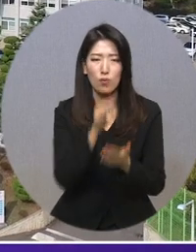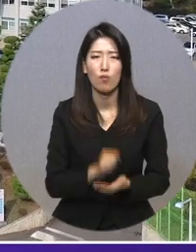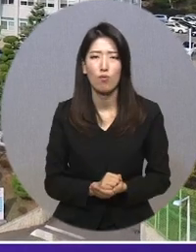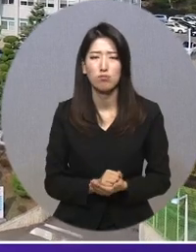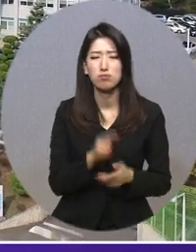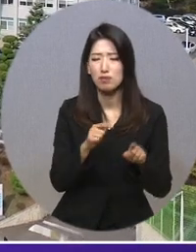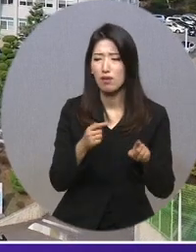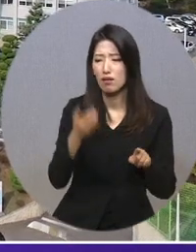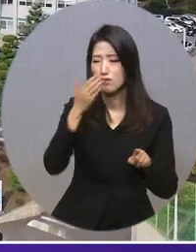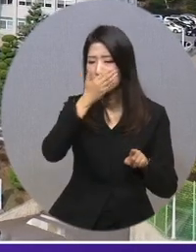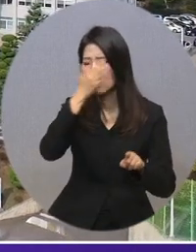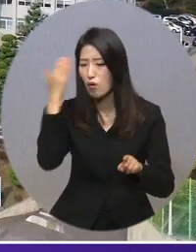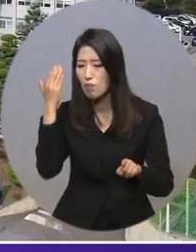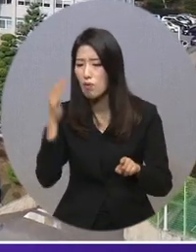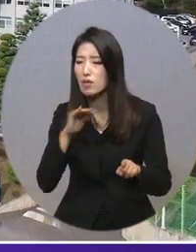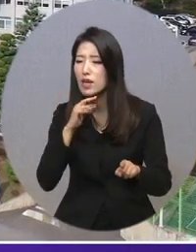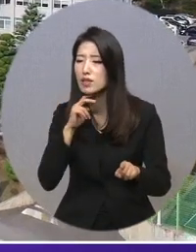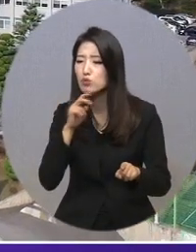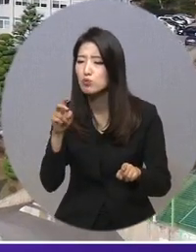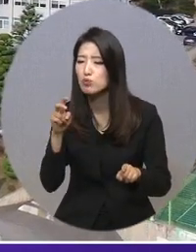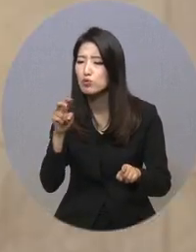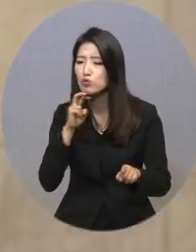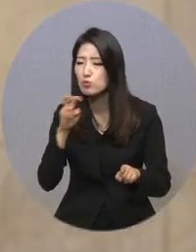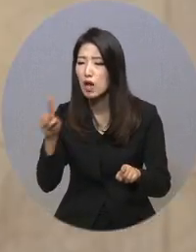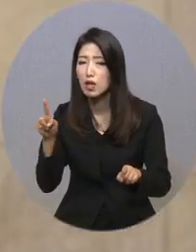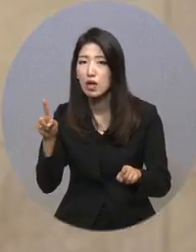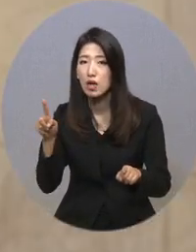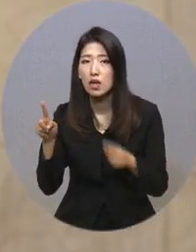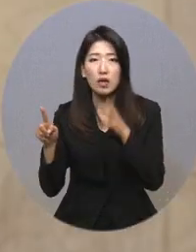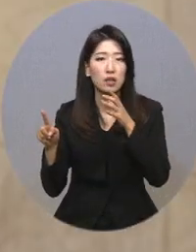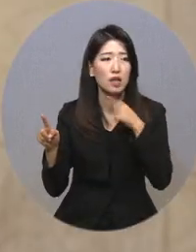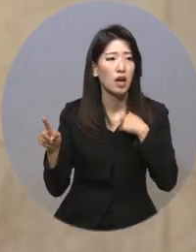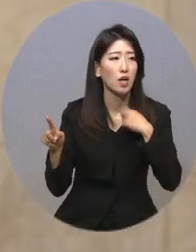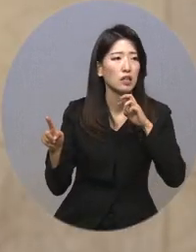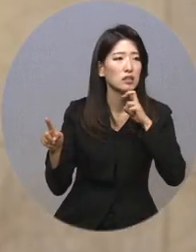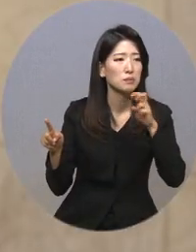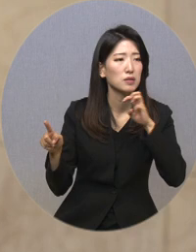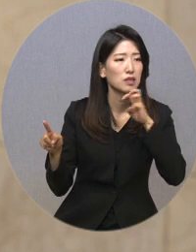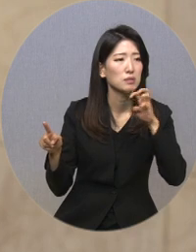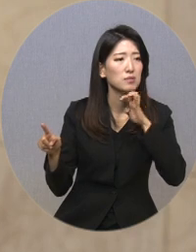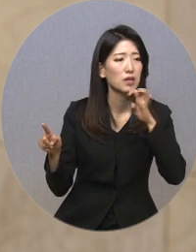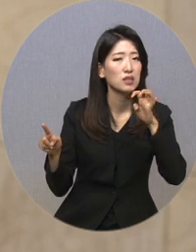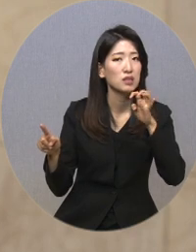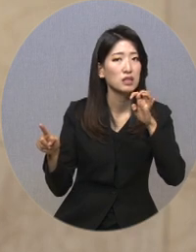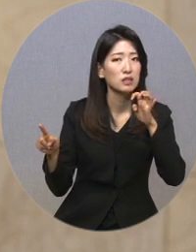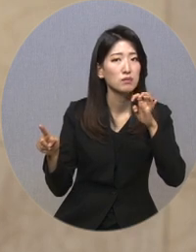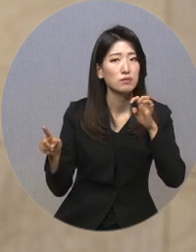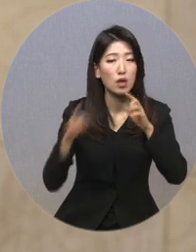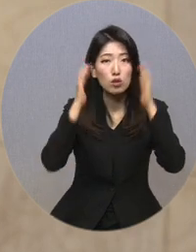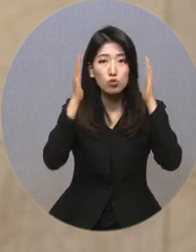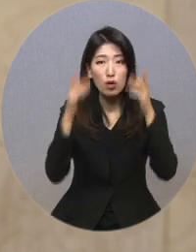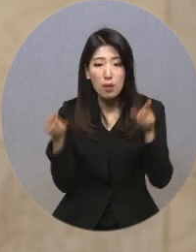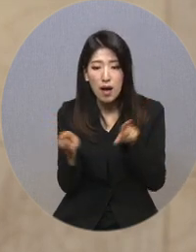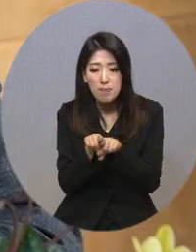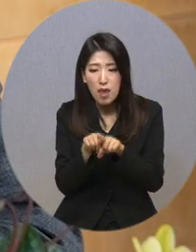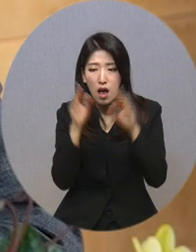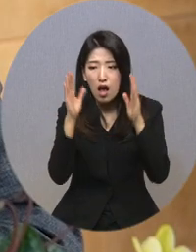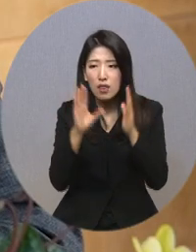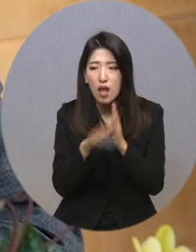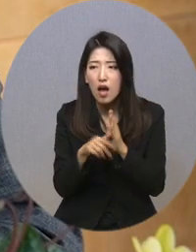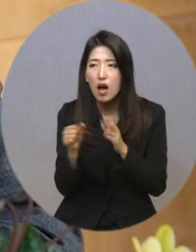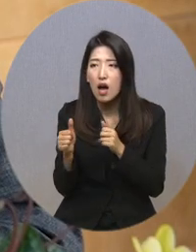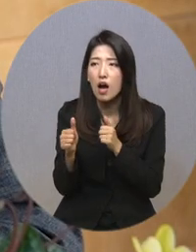학생들과 성인학습자들이 같이 섞어서 수업을 하다 보니까 성인학습자 입장에서는 수업도 따라가는 것도 좀 많은 문제점이 있고요.